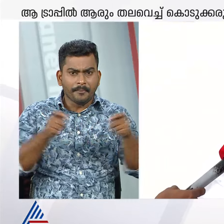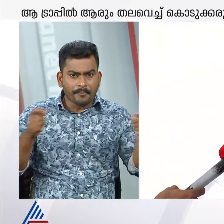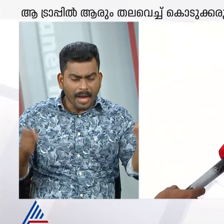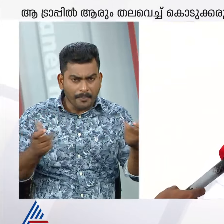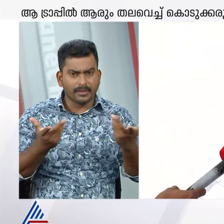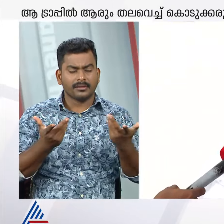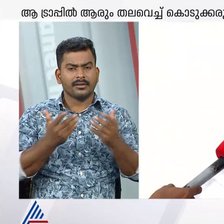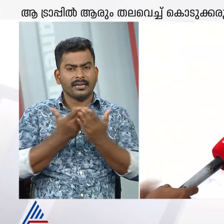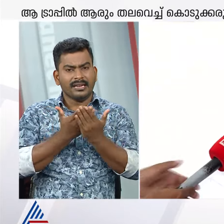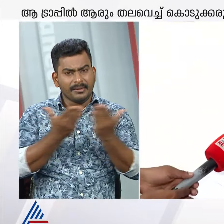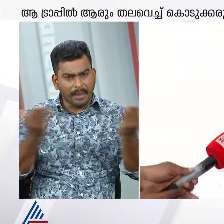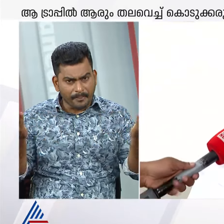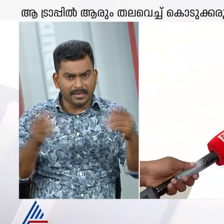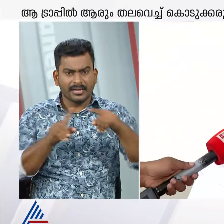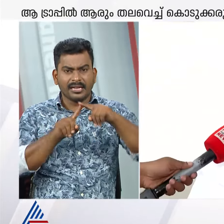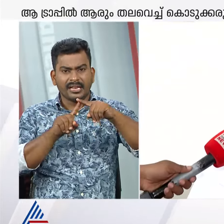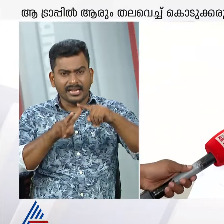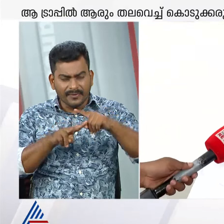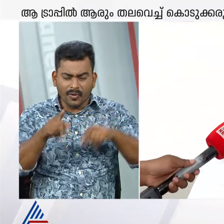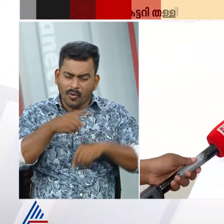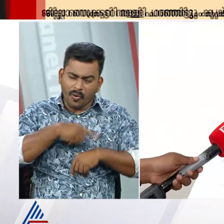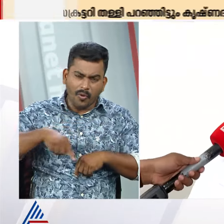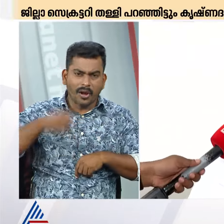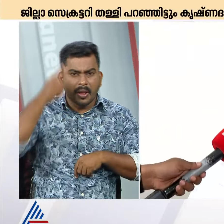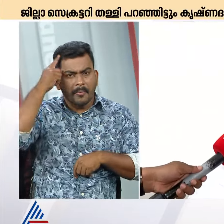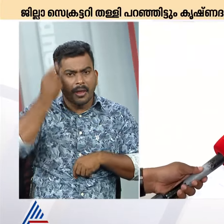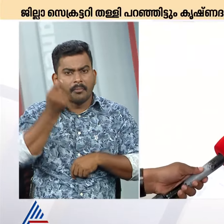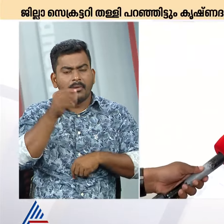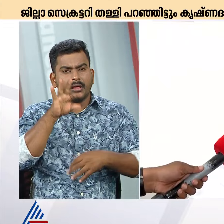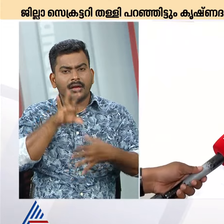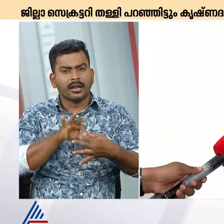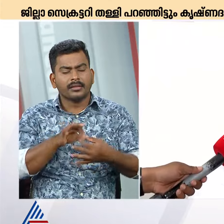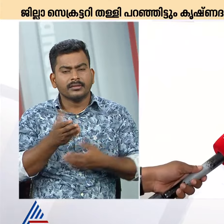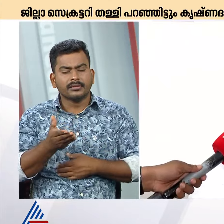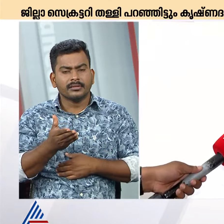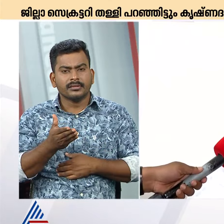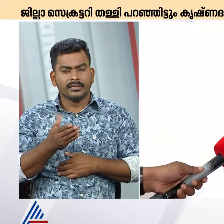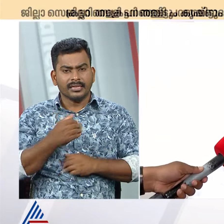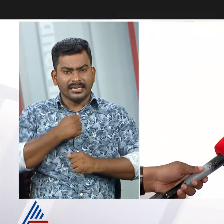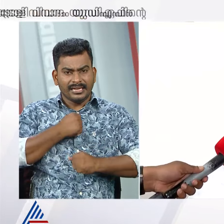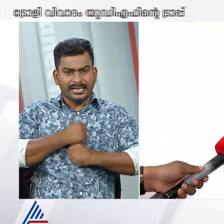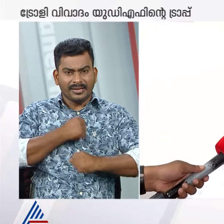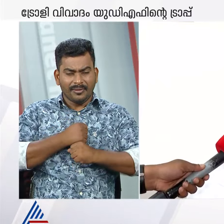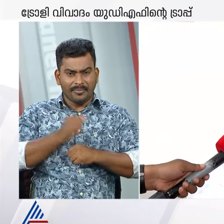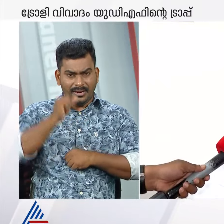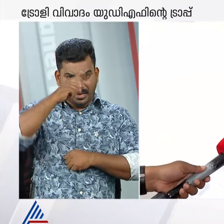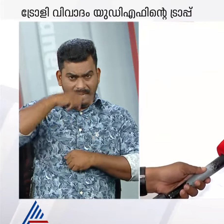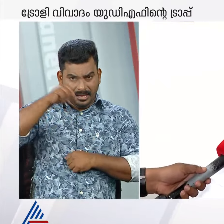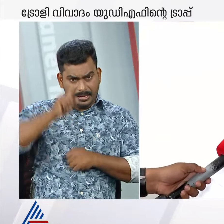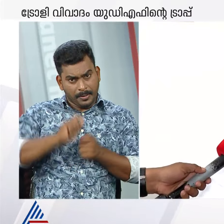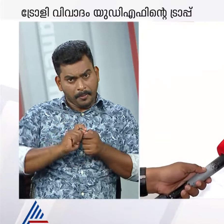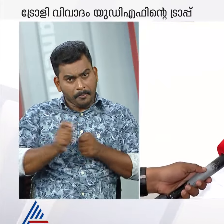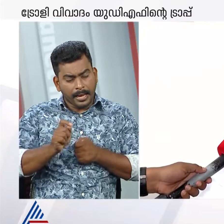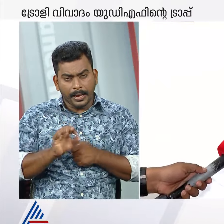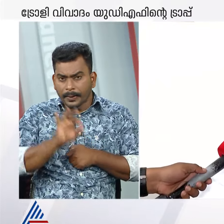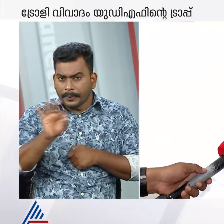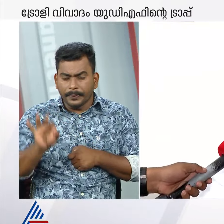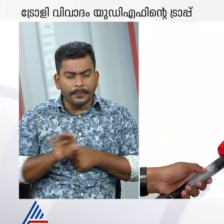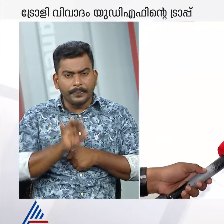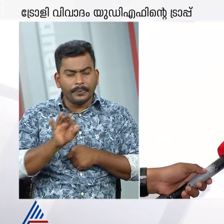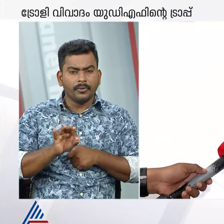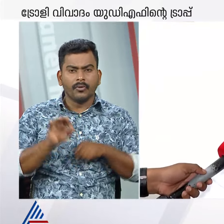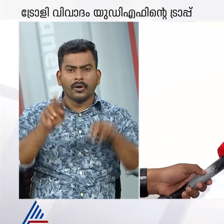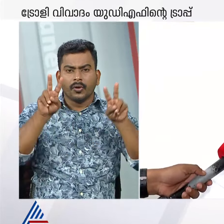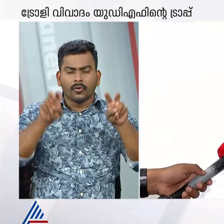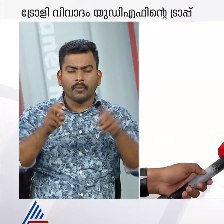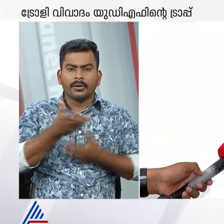ഉള്ളൂ. ബാക്കി ഇവിടുത്തെ മുരടിച്ച വികസന പ്രശ്നങ്ങളൊന്നും ചർച്ചയാവുന്നില്ല. ഇന്ത്യ ഗവൺമെന്റ് വയനാട്ടിൽ ഒരു ചില്ലി പൈസ തരാത്ത ചർച്ചയാക്കുന്നില്ല. സി സി